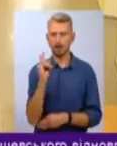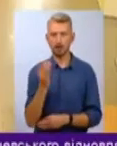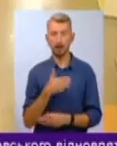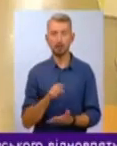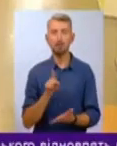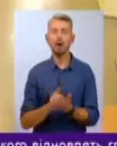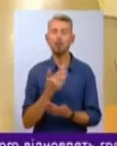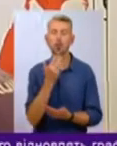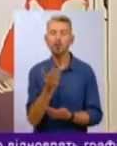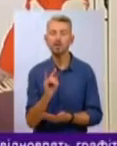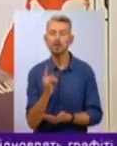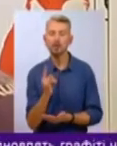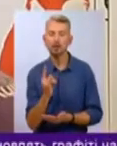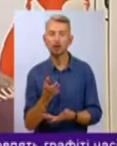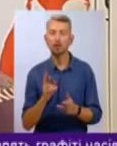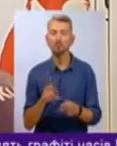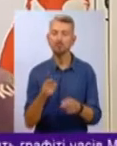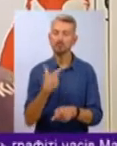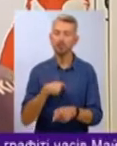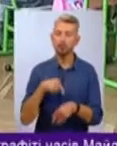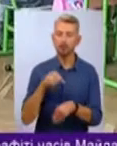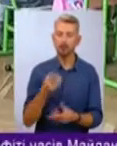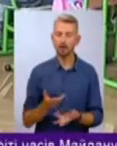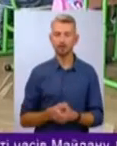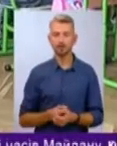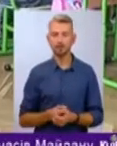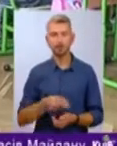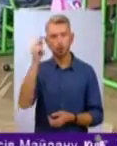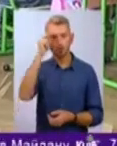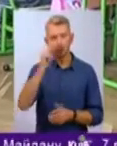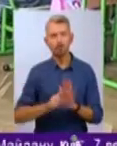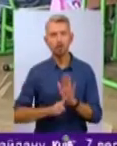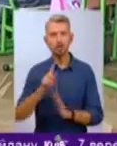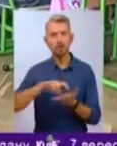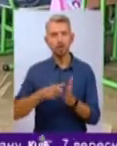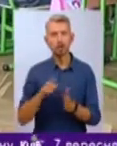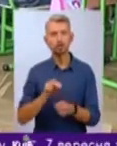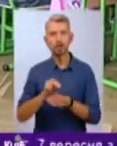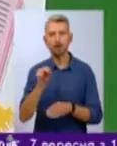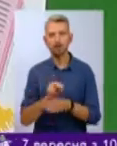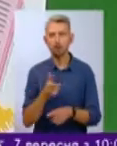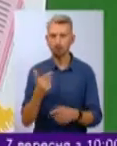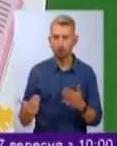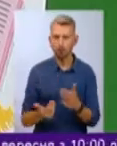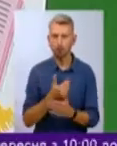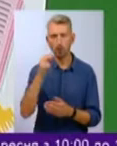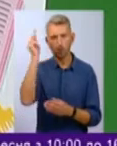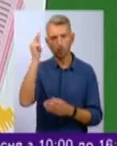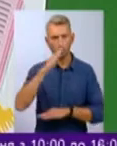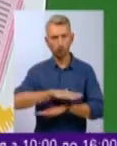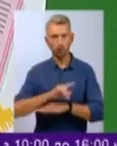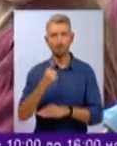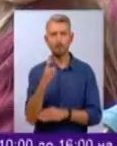маємо запитати дитину, як вона себе почуває. Учнів початкових класів тут навчають по-новому. Урок у першому